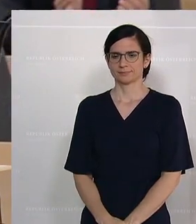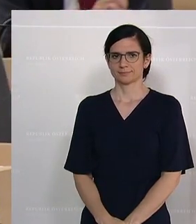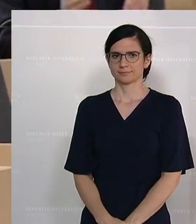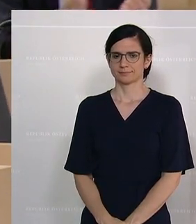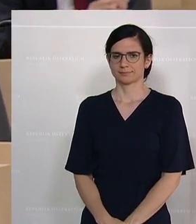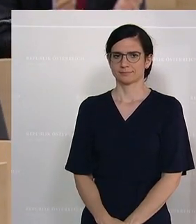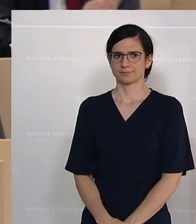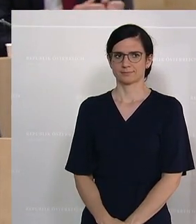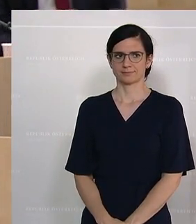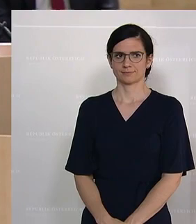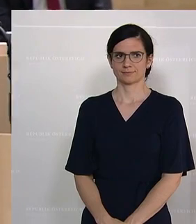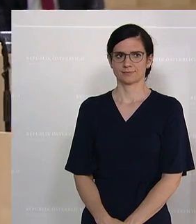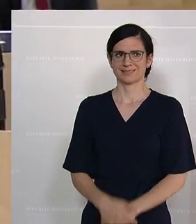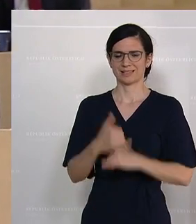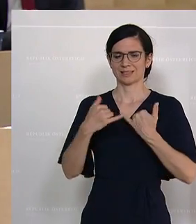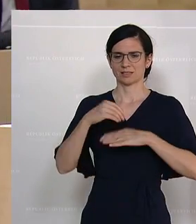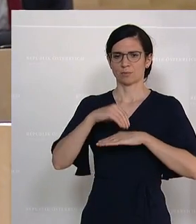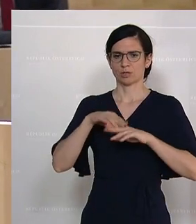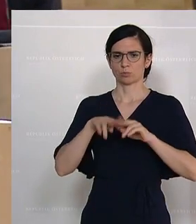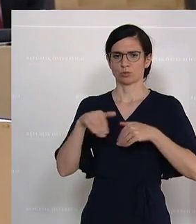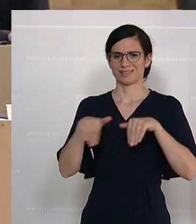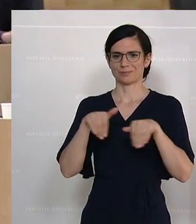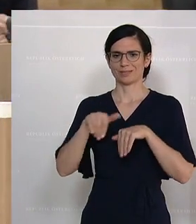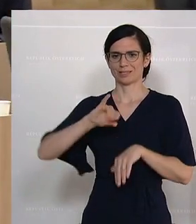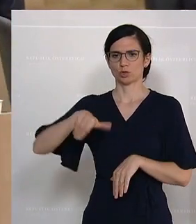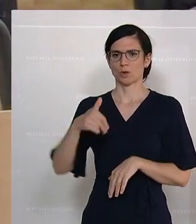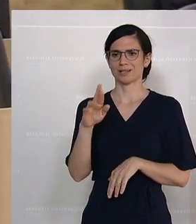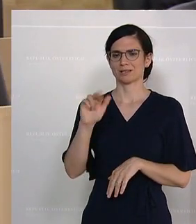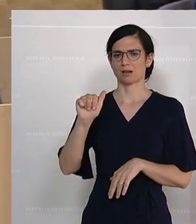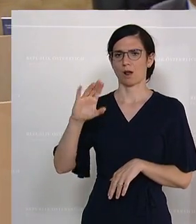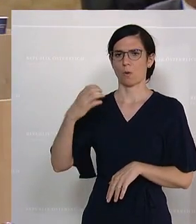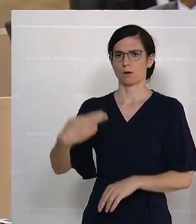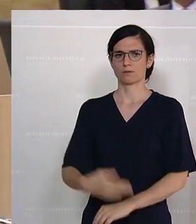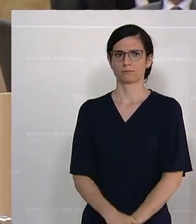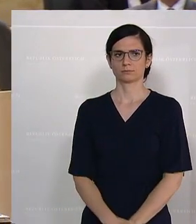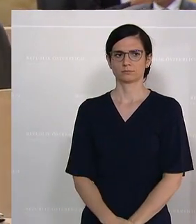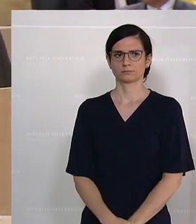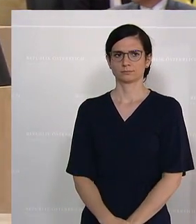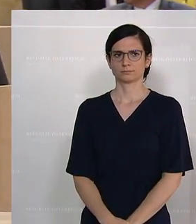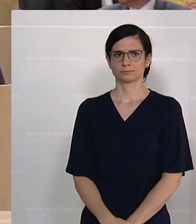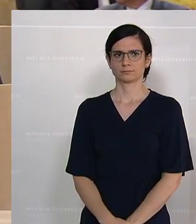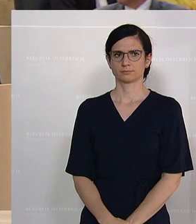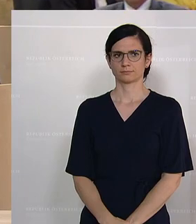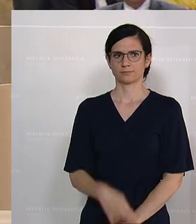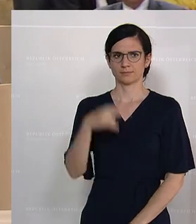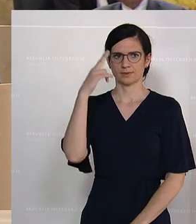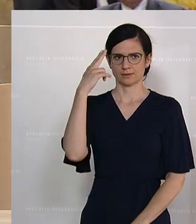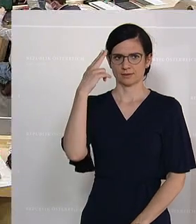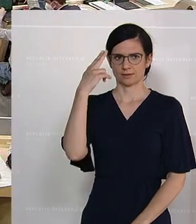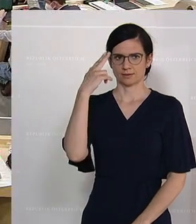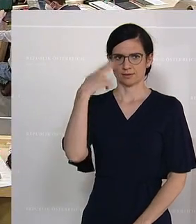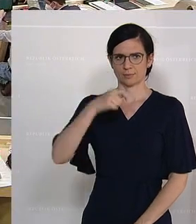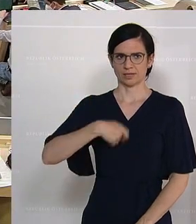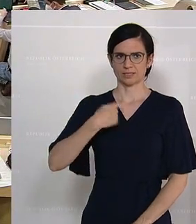vergangenheit sind verantwortlich für die derzeitige lage sagt er und daher braucht es jetzt kurzfristige und strukturelle maßnahmen